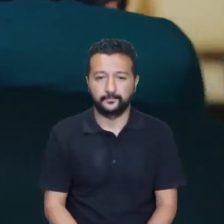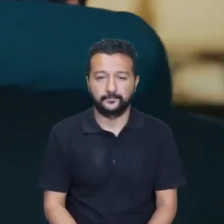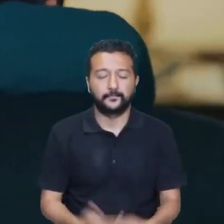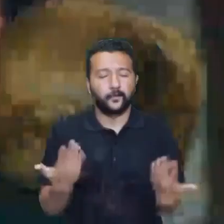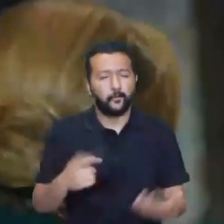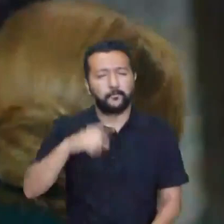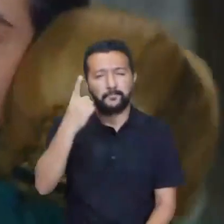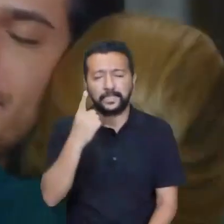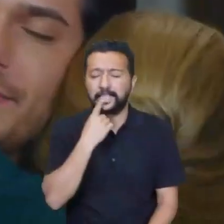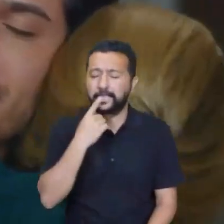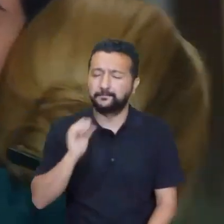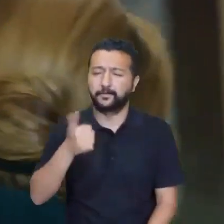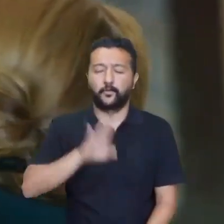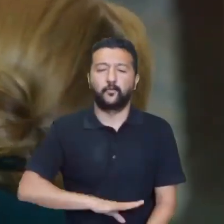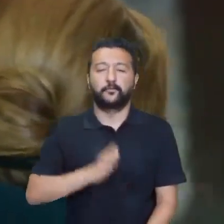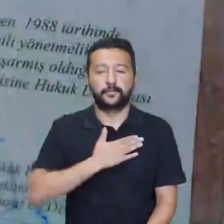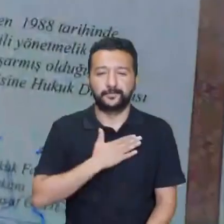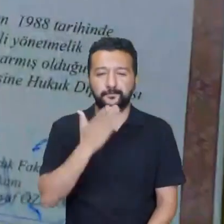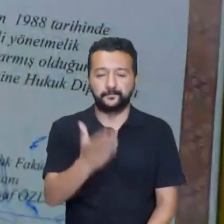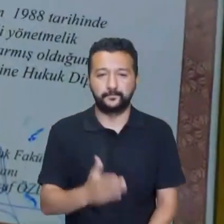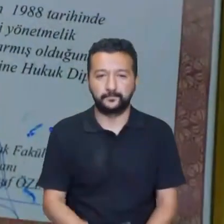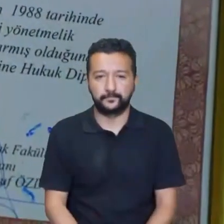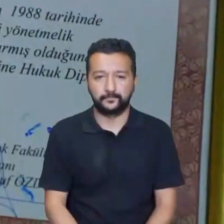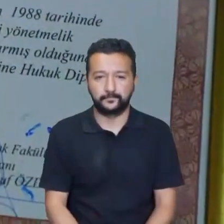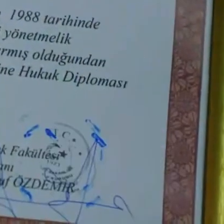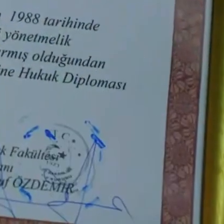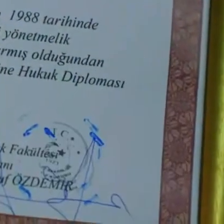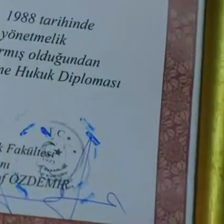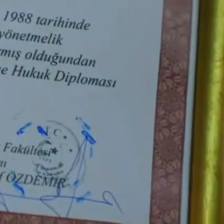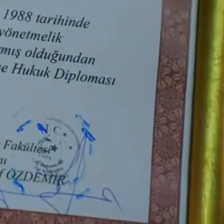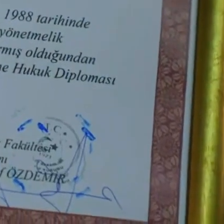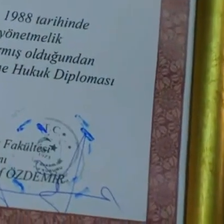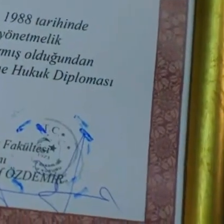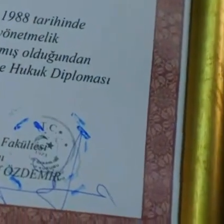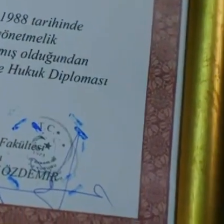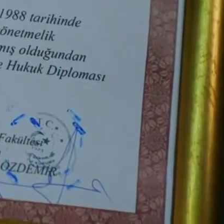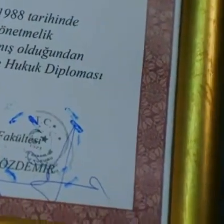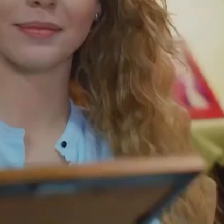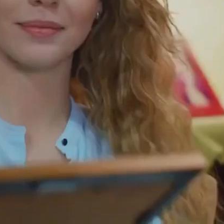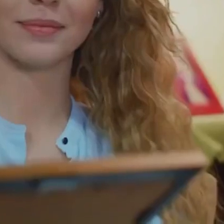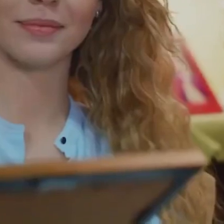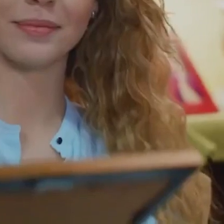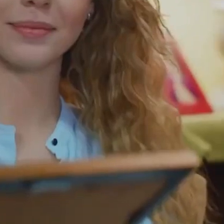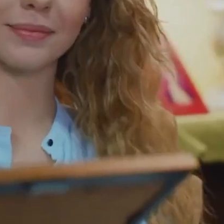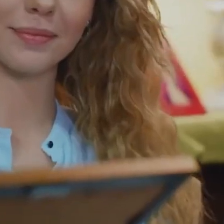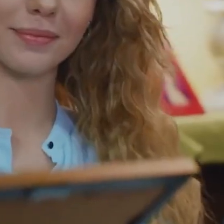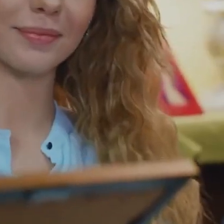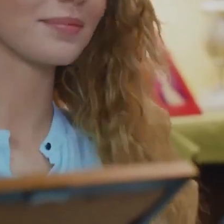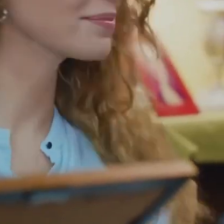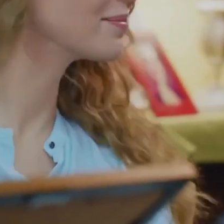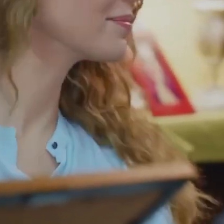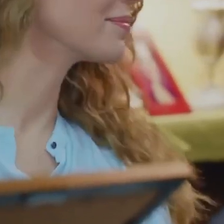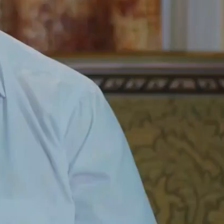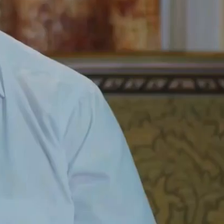Oh, oh bir tanem, tanem benim. Ankara Üniversitesi Hukuk Fakültesi Avukatlık Diploması. Münir